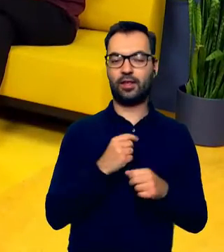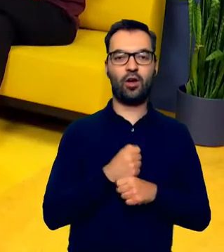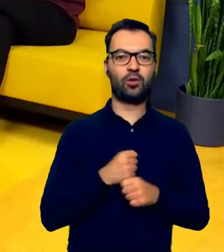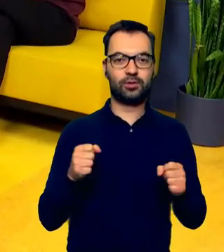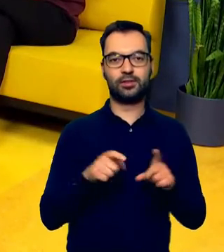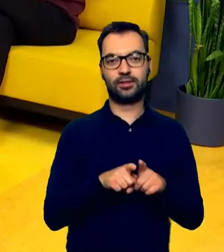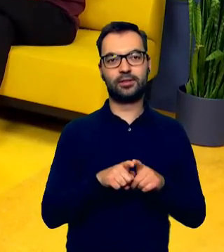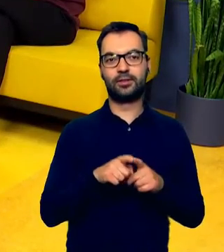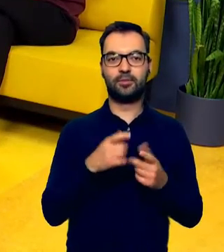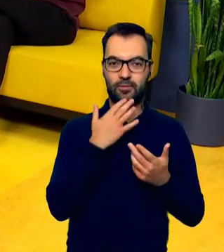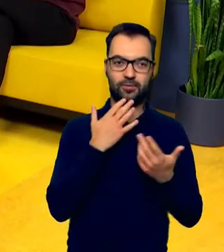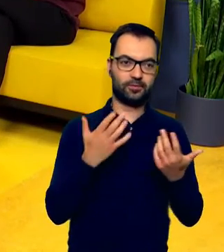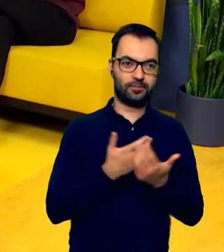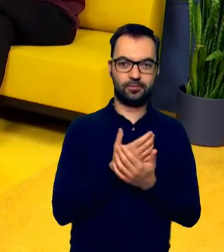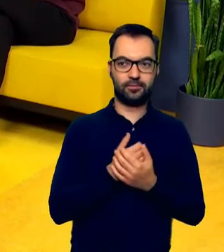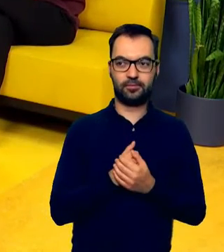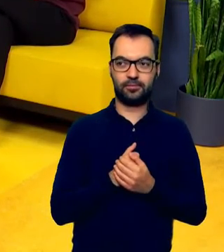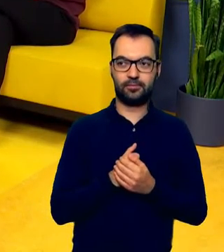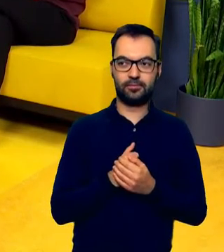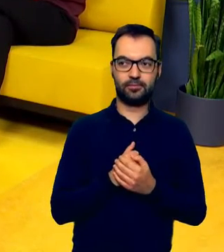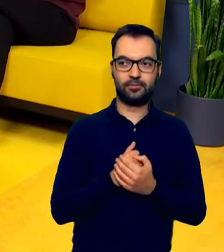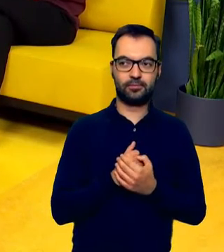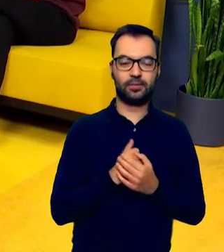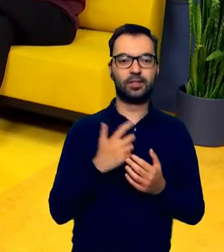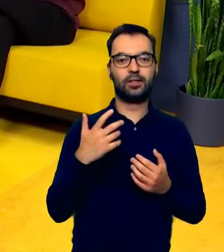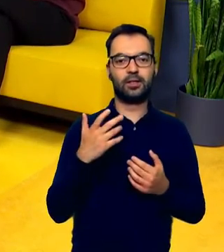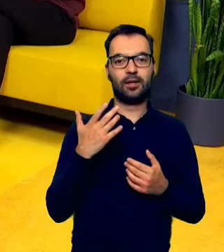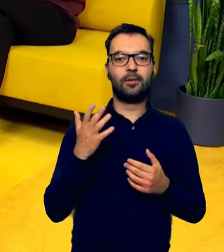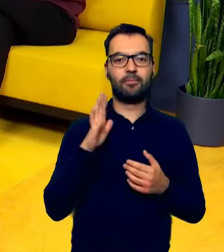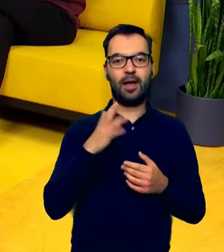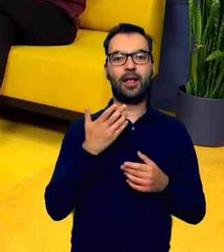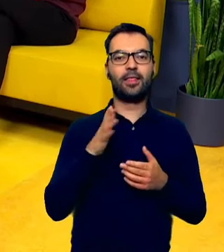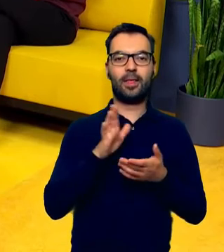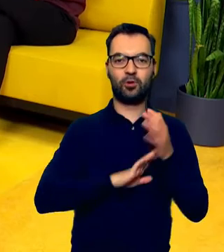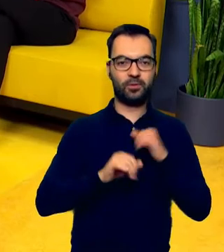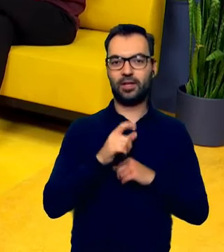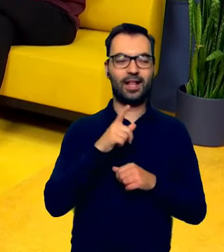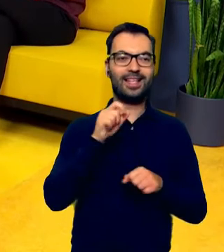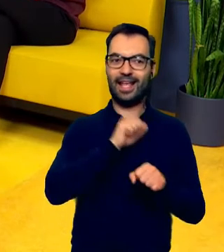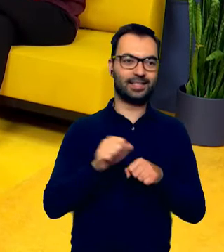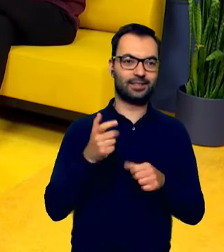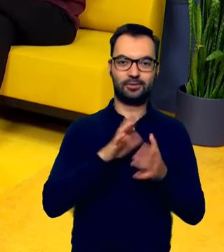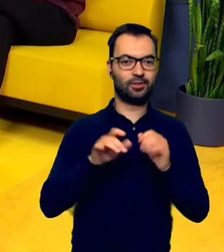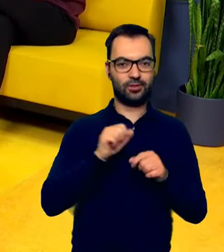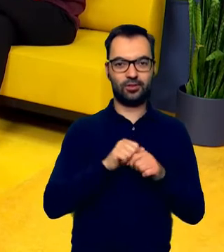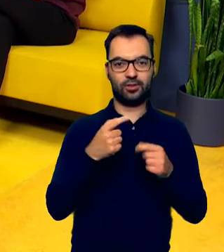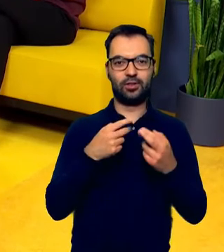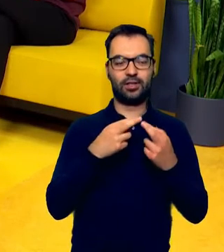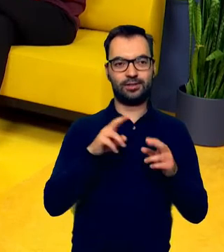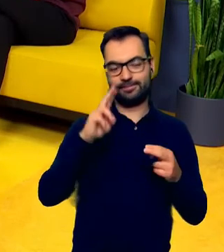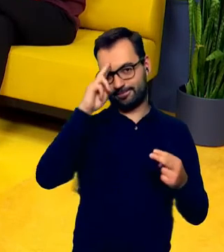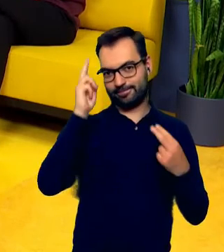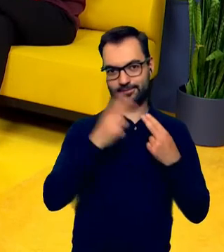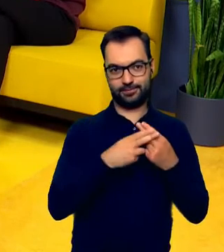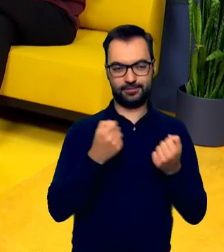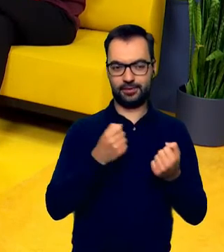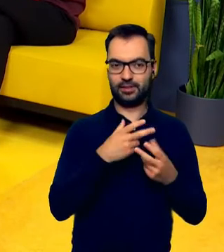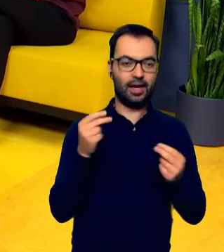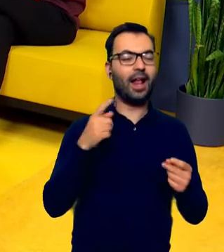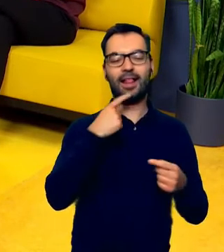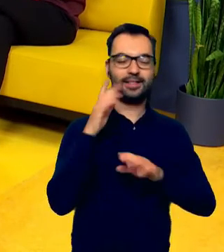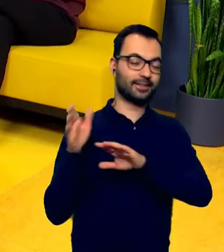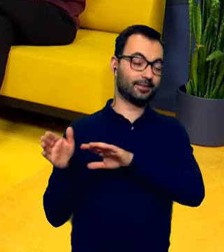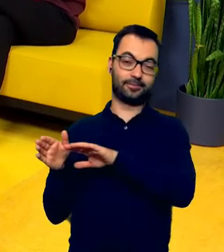jest otyły, tak samo jak no, ktoś żyje z niepełnosprawnością, a nie jest niepełnosprawny, bo to jedna z tych stygmatyzujących form. Ale